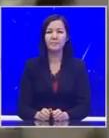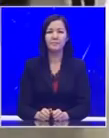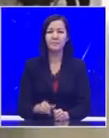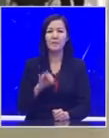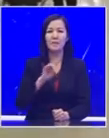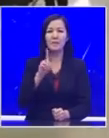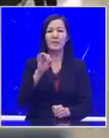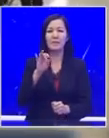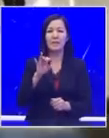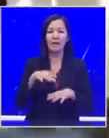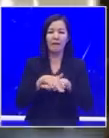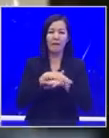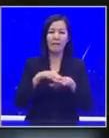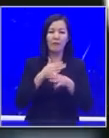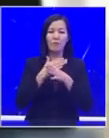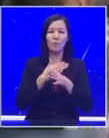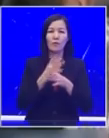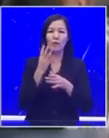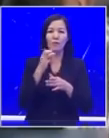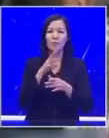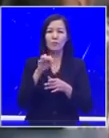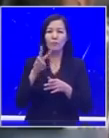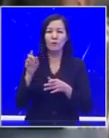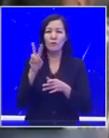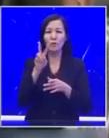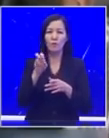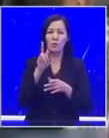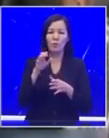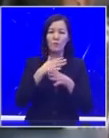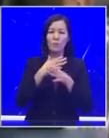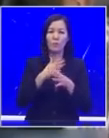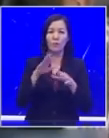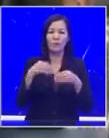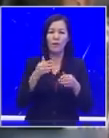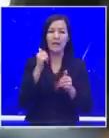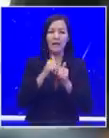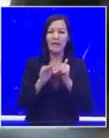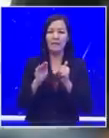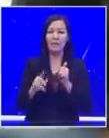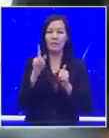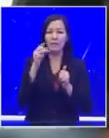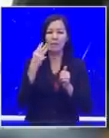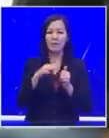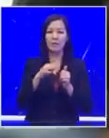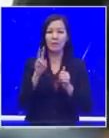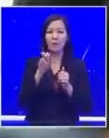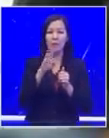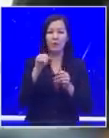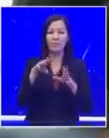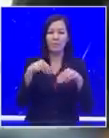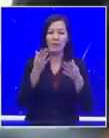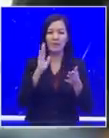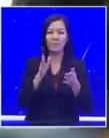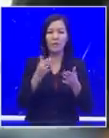Израиль үкіметі халыққа көмек ретінде қазынадан 400 миллион доллар қаржы бөлді. Енді мұнда әр бала үшін 140 доллардан берілетін болады.